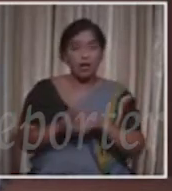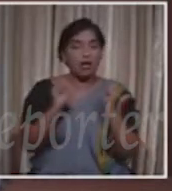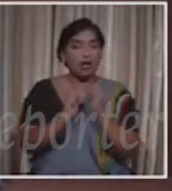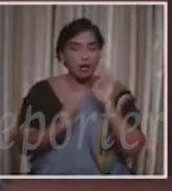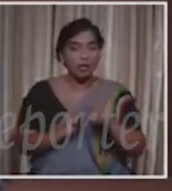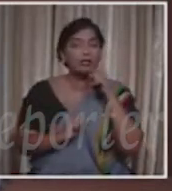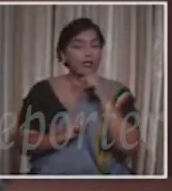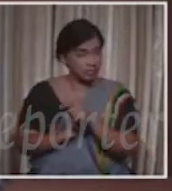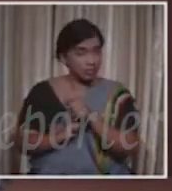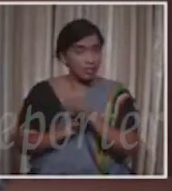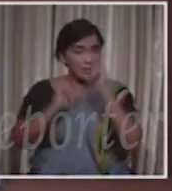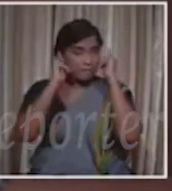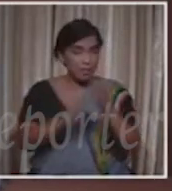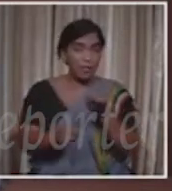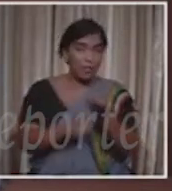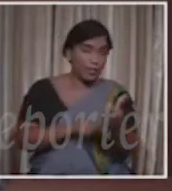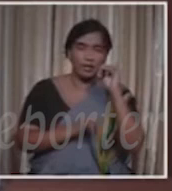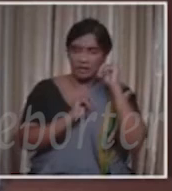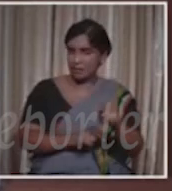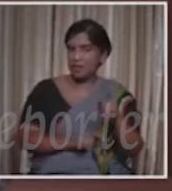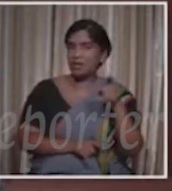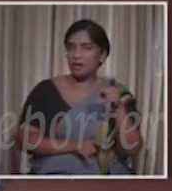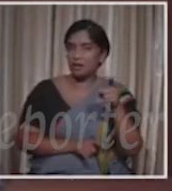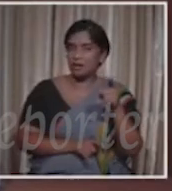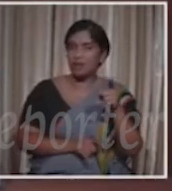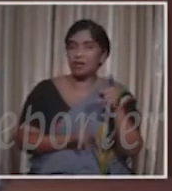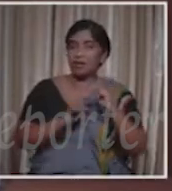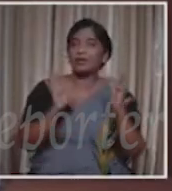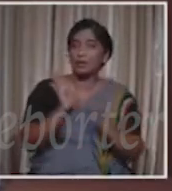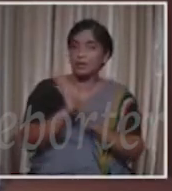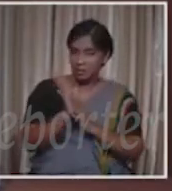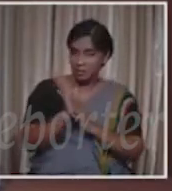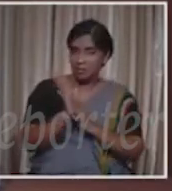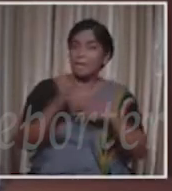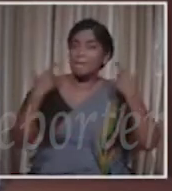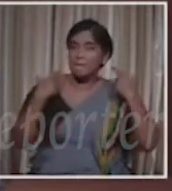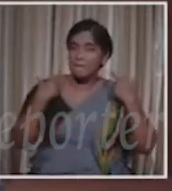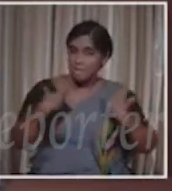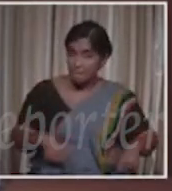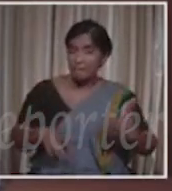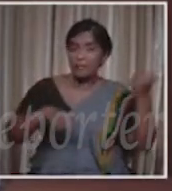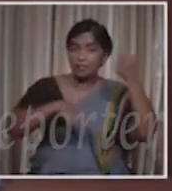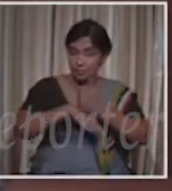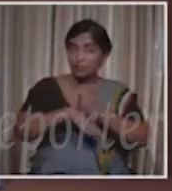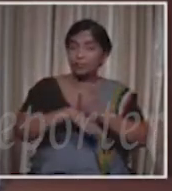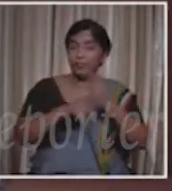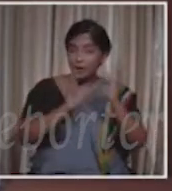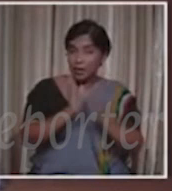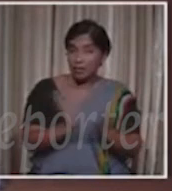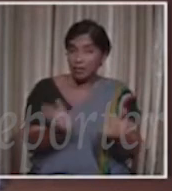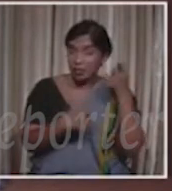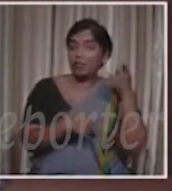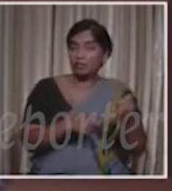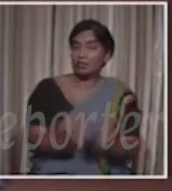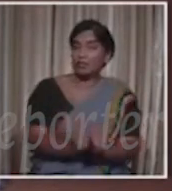විරුද්ධව ඒ මර කණ්ඩායම් වලට විරුද්ධව අපි ගියා ඒ නිසා මොකද්ද වුනේ එතන ඒ තුච්ච පහරක් මතක තබා ගන්න අකමැති